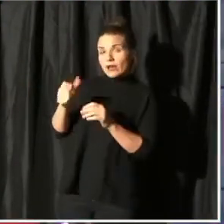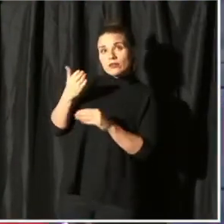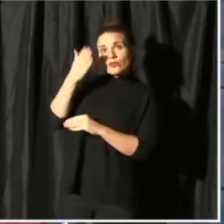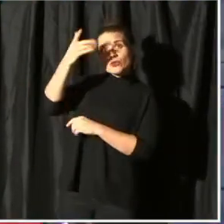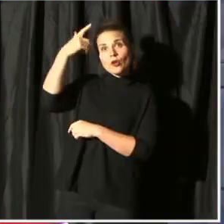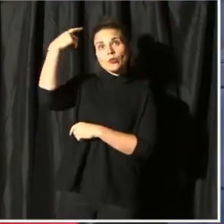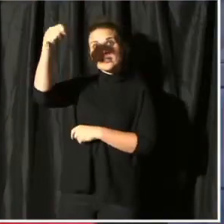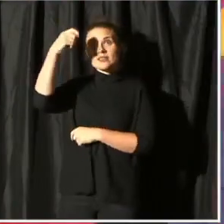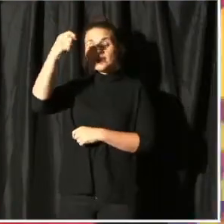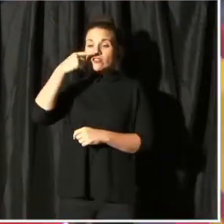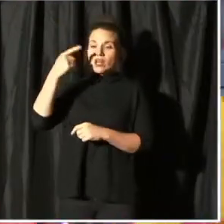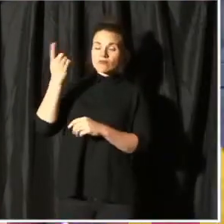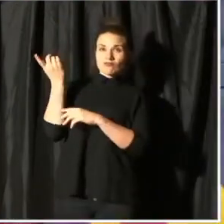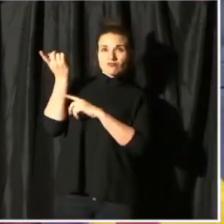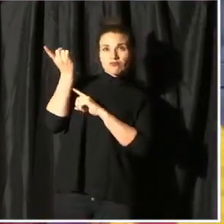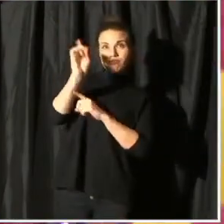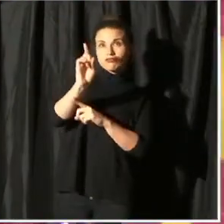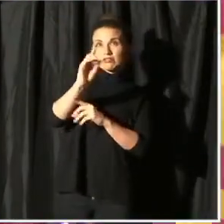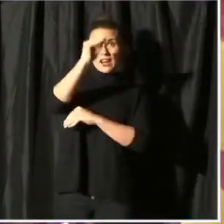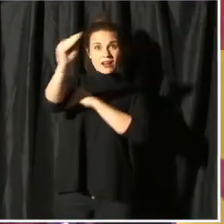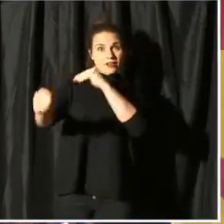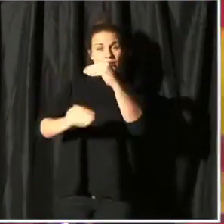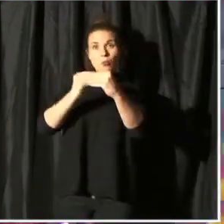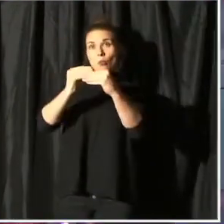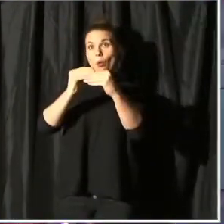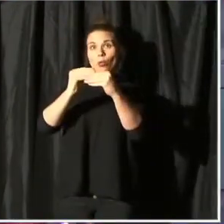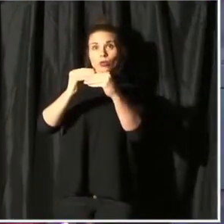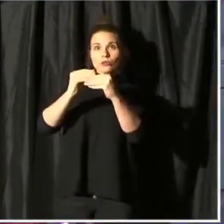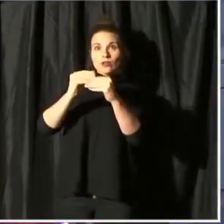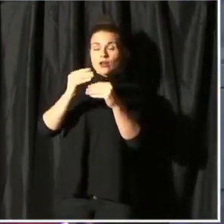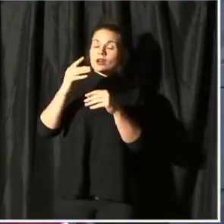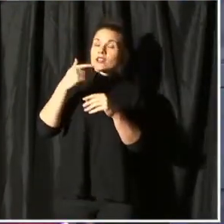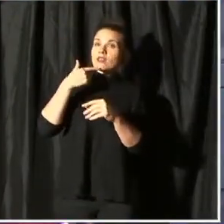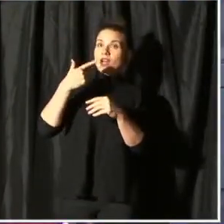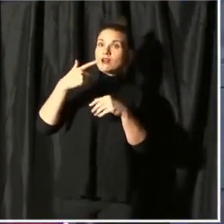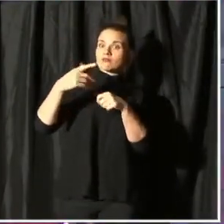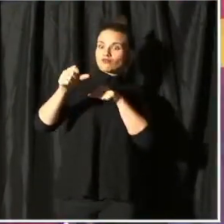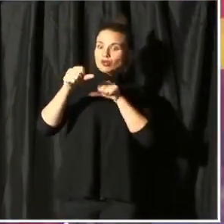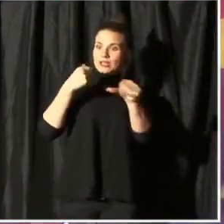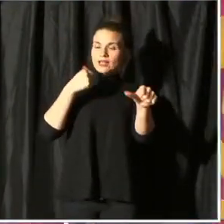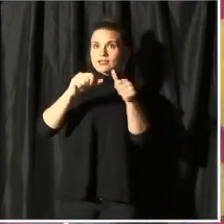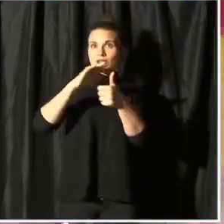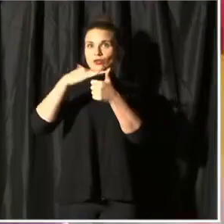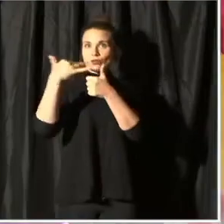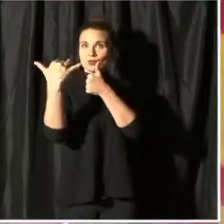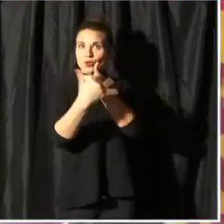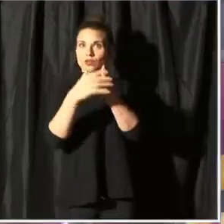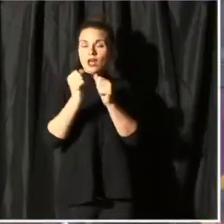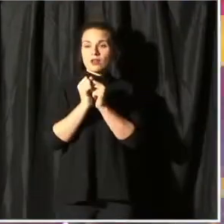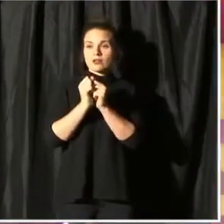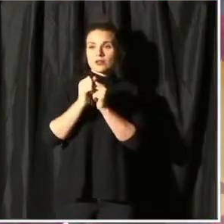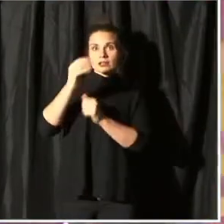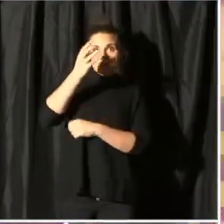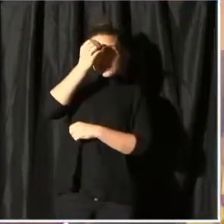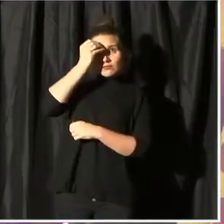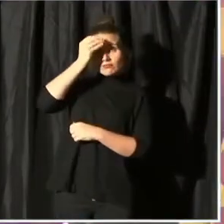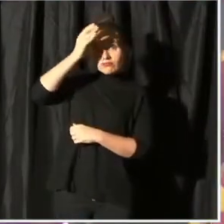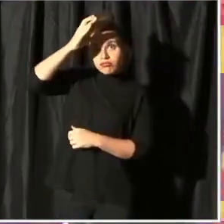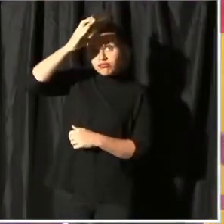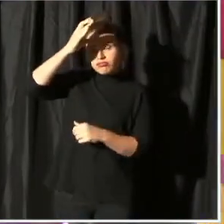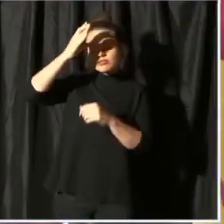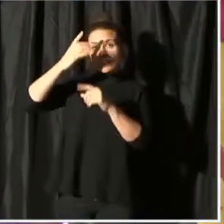sur la scène internationale l'idée de la coopération économique de l'harmonisation sociale par le haut du partage des savoirs et des savoir faire